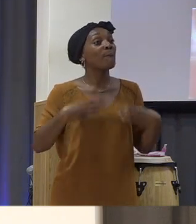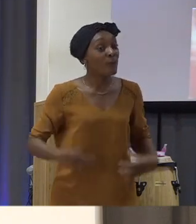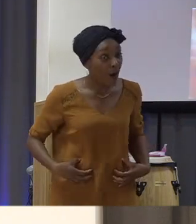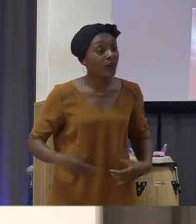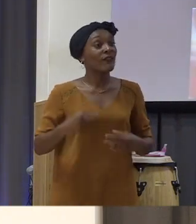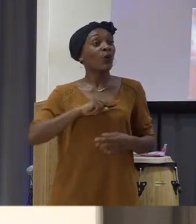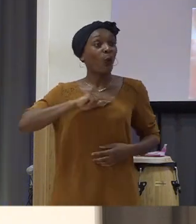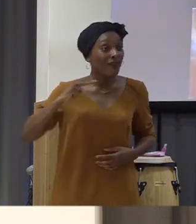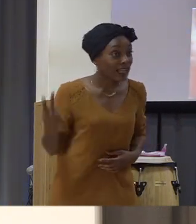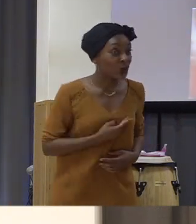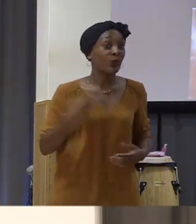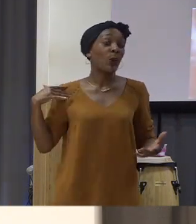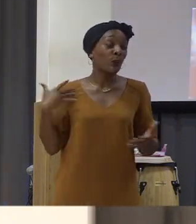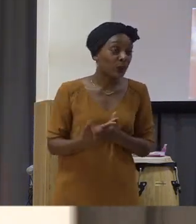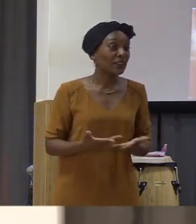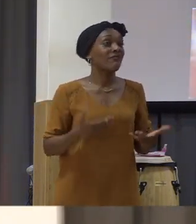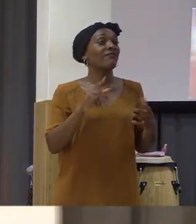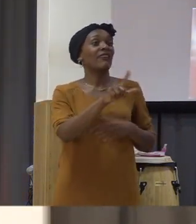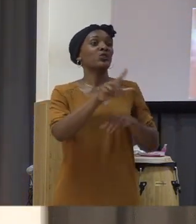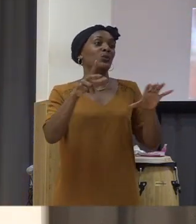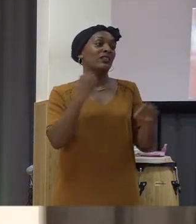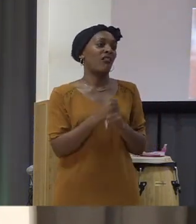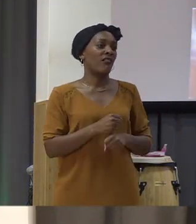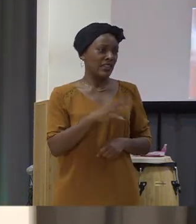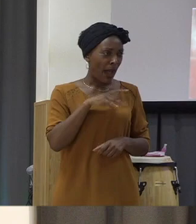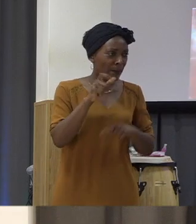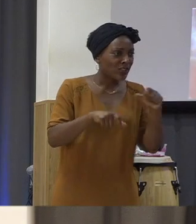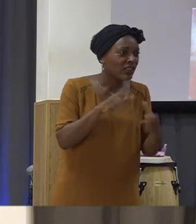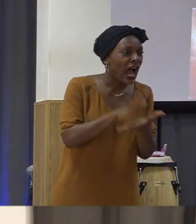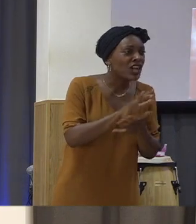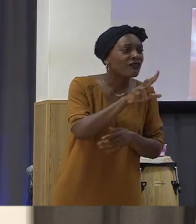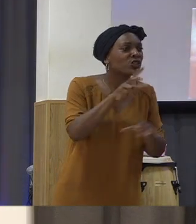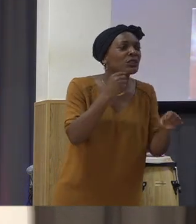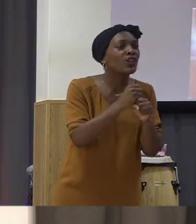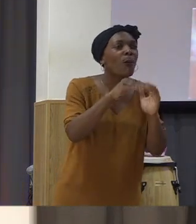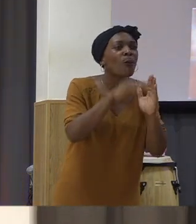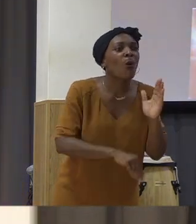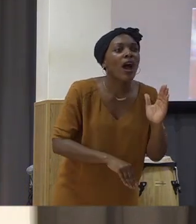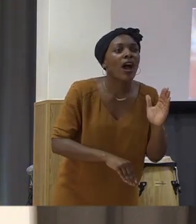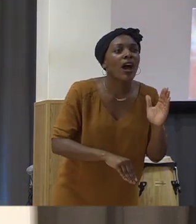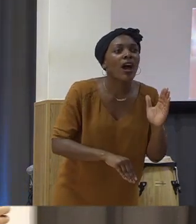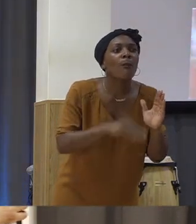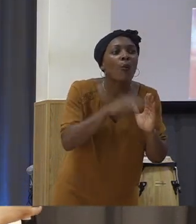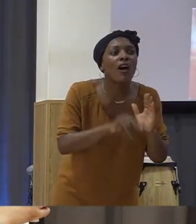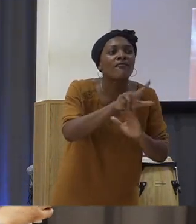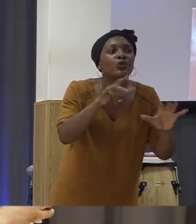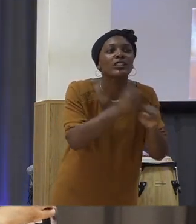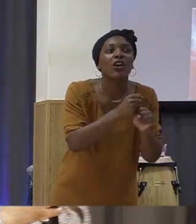de cette église. Je ne sais pas s'il y a des personnes qui ont moins de 28 ans ici. Est-ce qu'il y a des personnes qui ont moins de 28 ans?